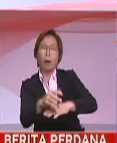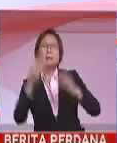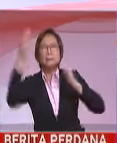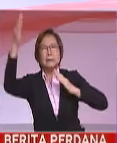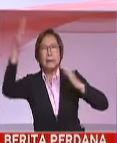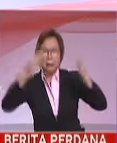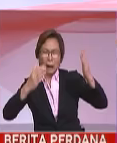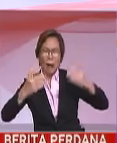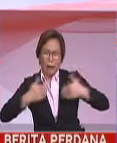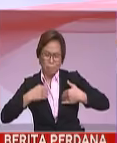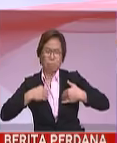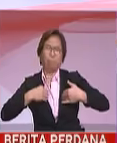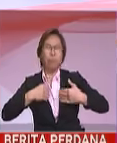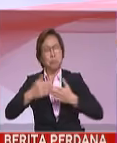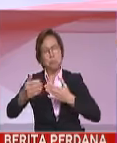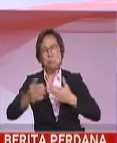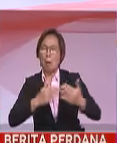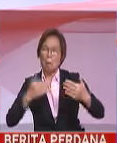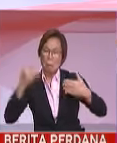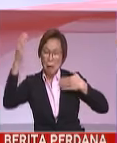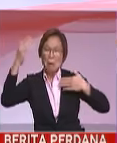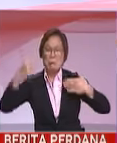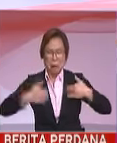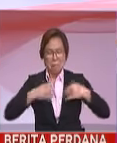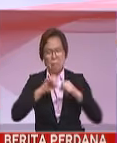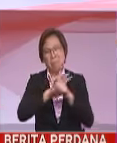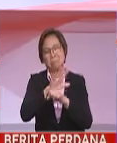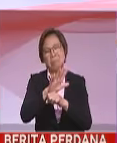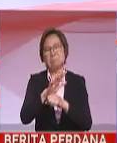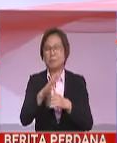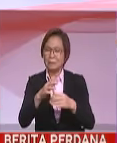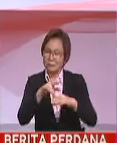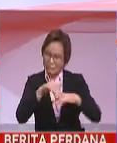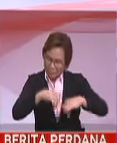negara berdepan penularan COVID-19.